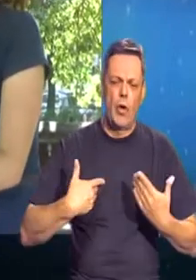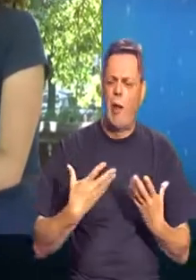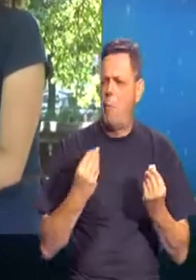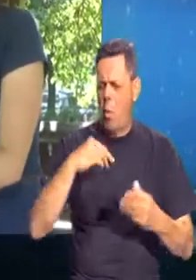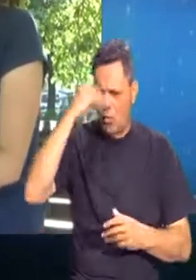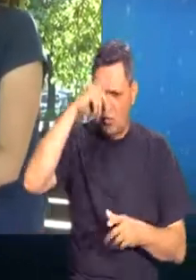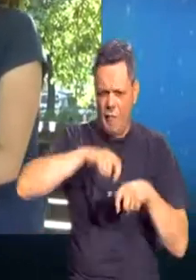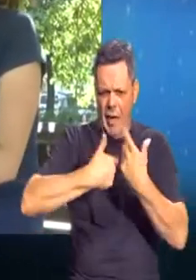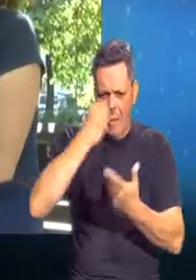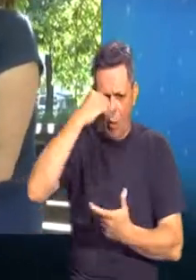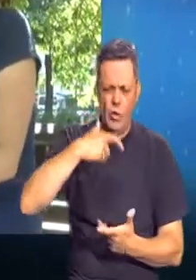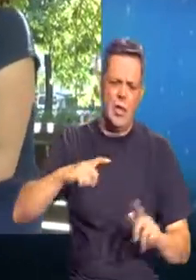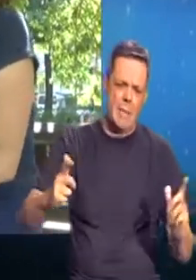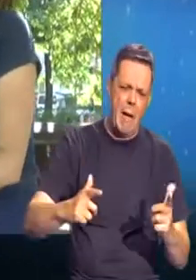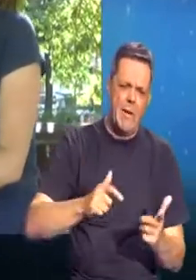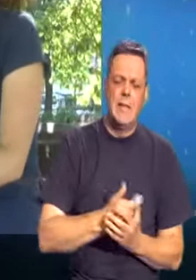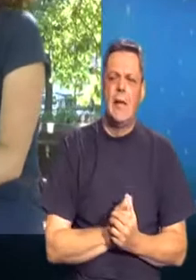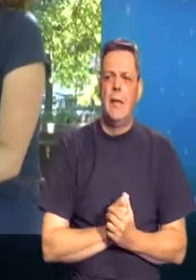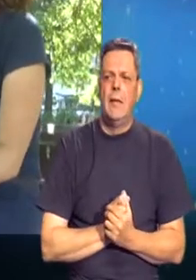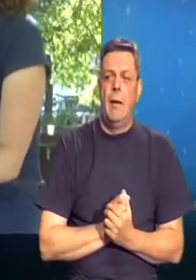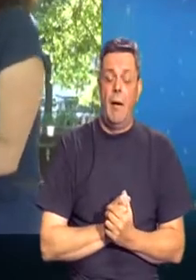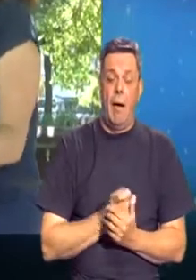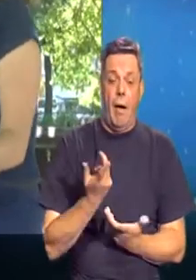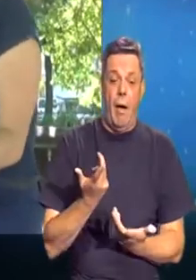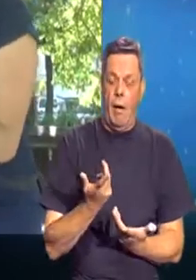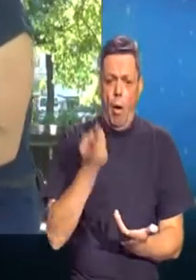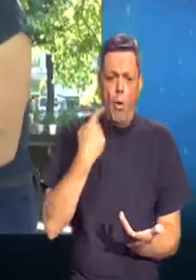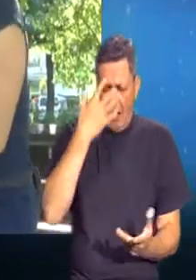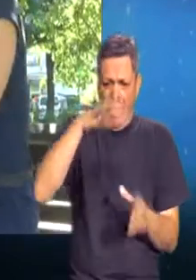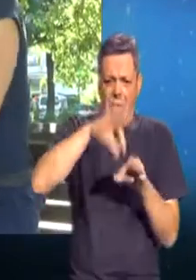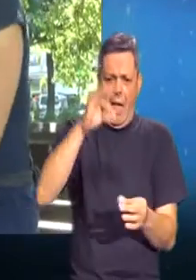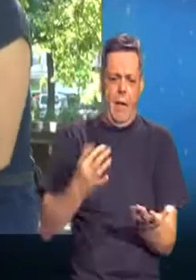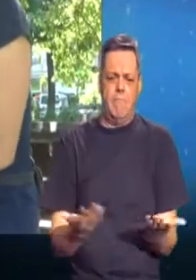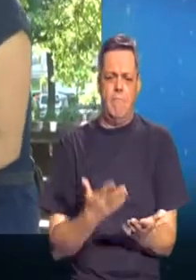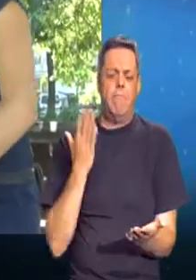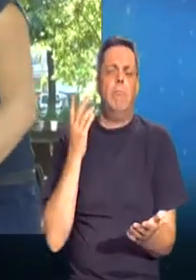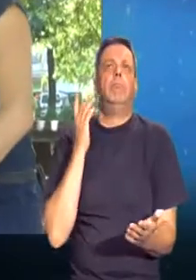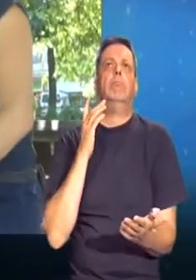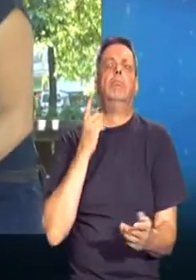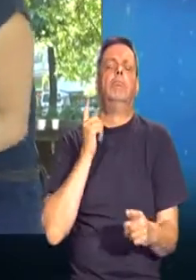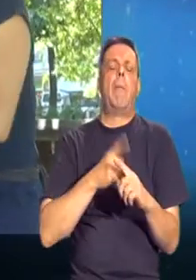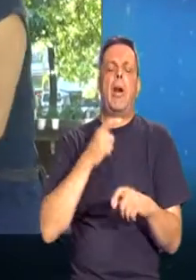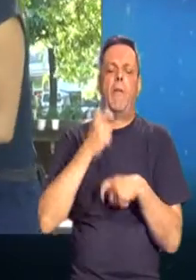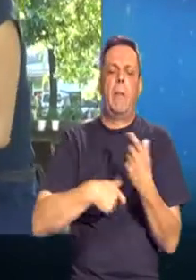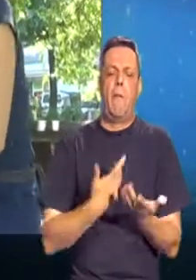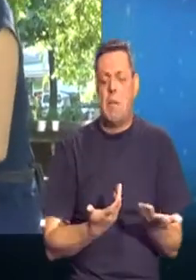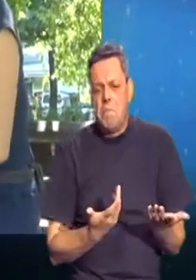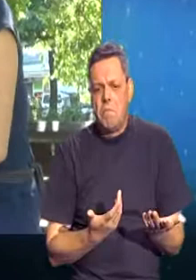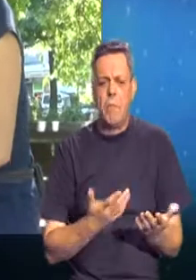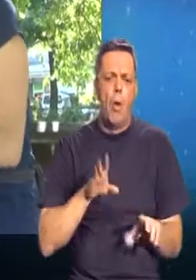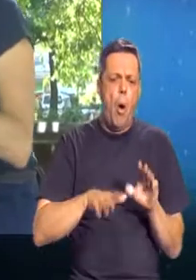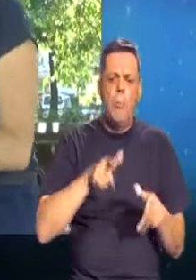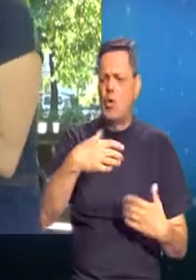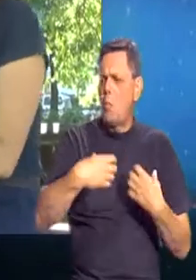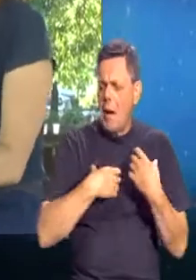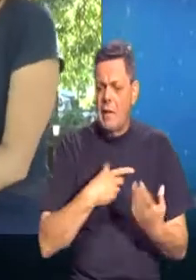oduševljena, puno su naučila, zabavila se pritom, a odakle ona? Zašto baš filmovi? Recimo, većinom nastaju neke